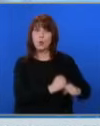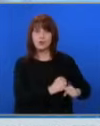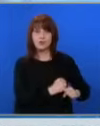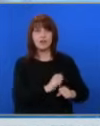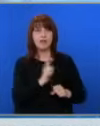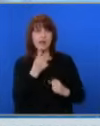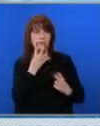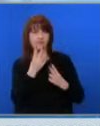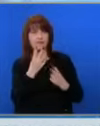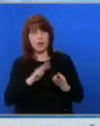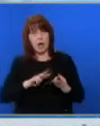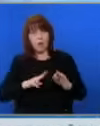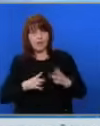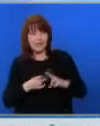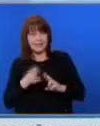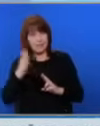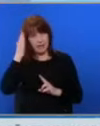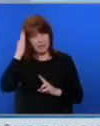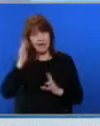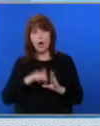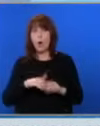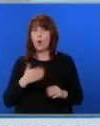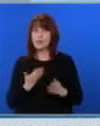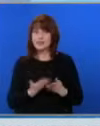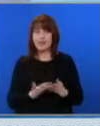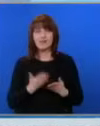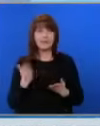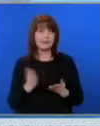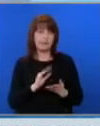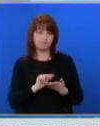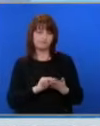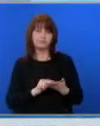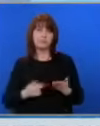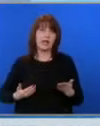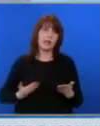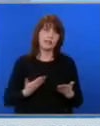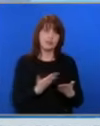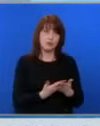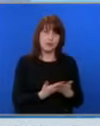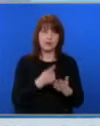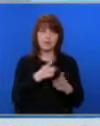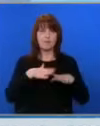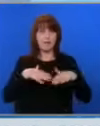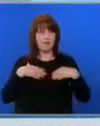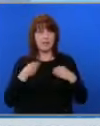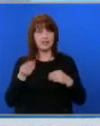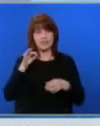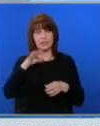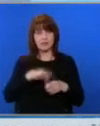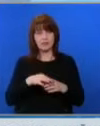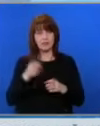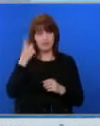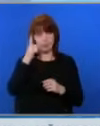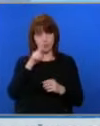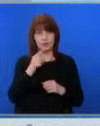не предвижда ротация на премиери. Оставката, както разбрахме, вече е депозирана в деловодството на парламента и ще бъде гласувана утре.